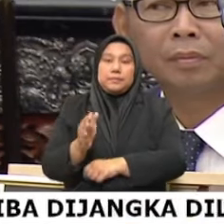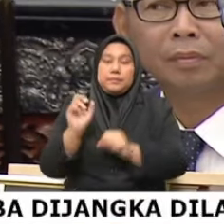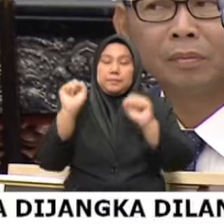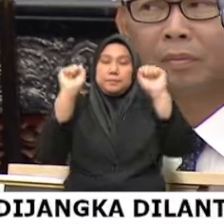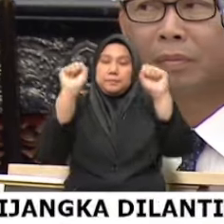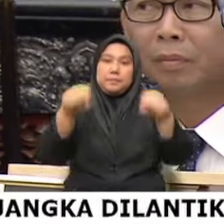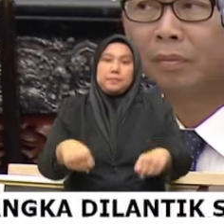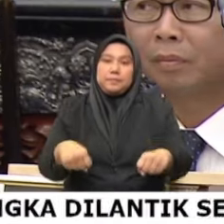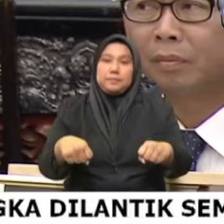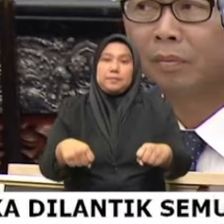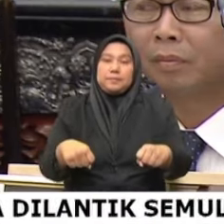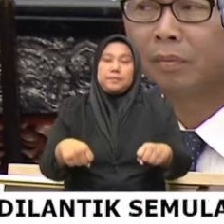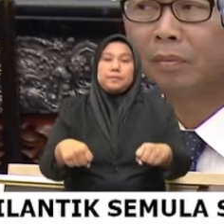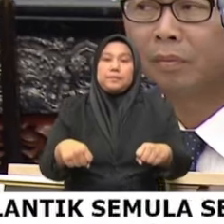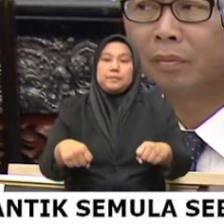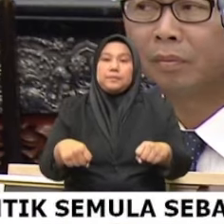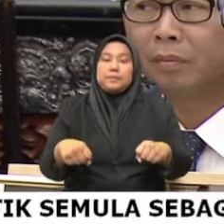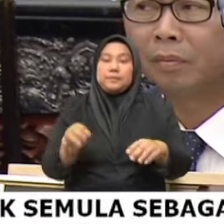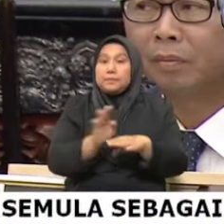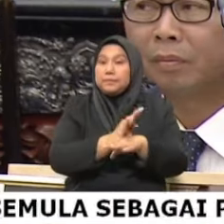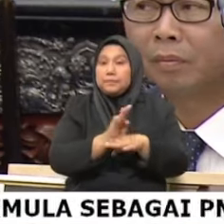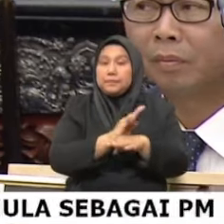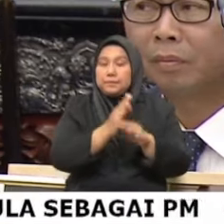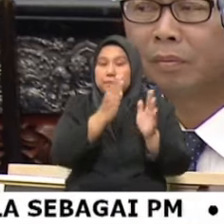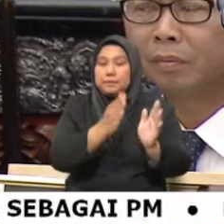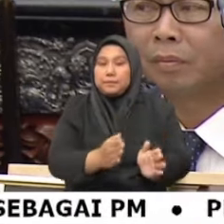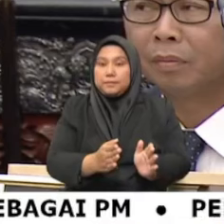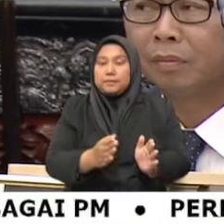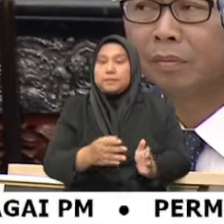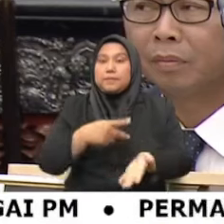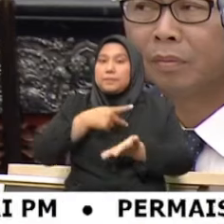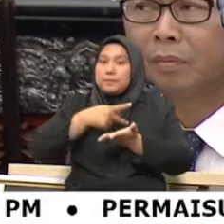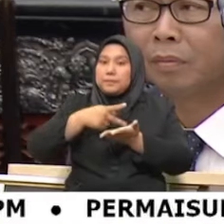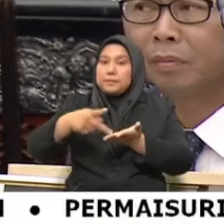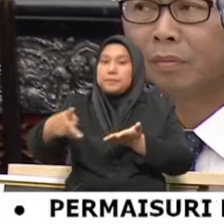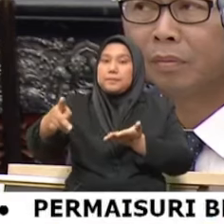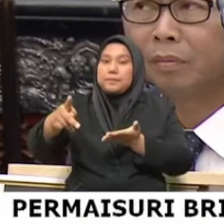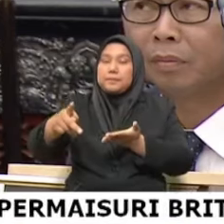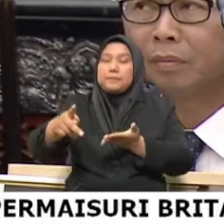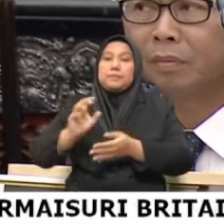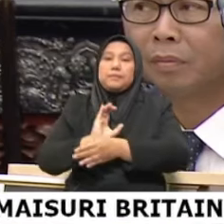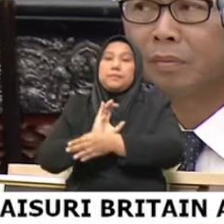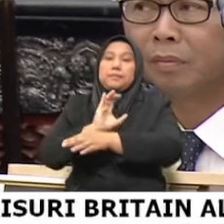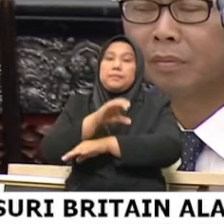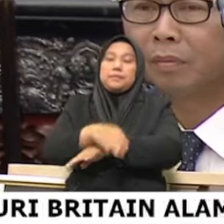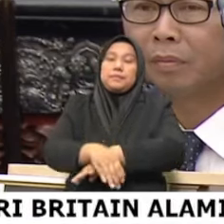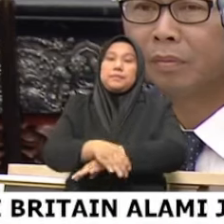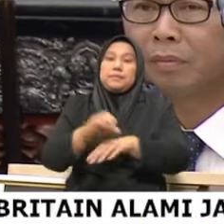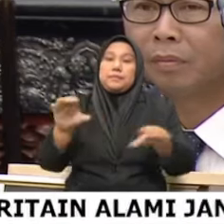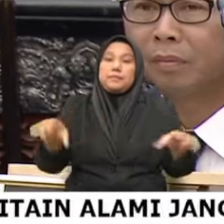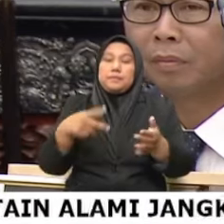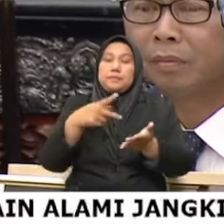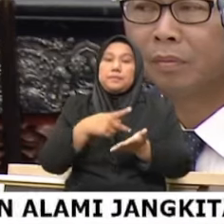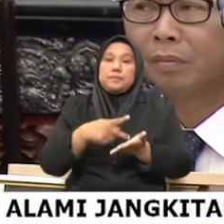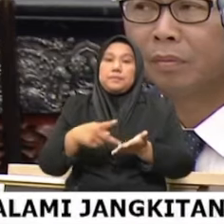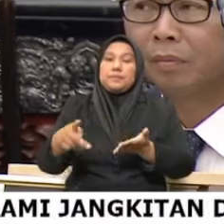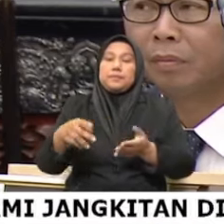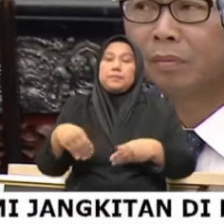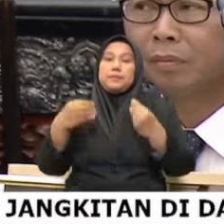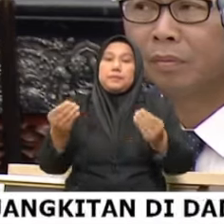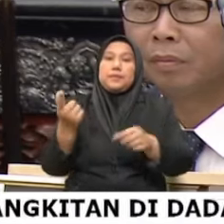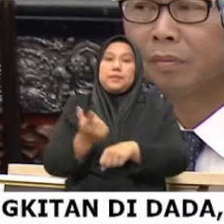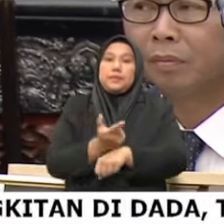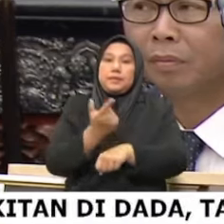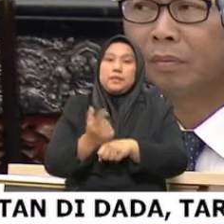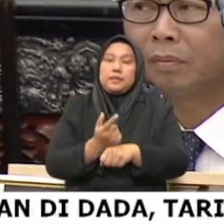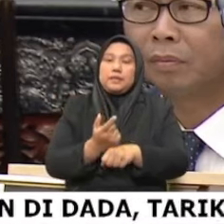menyebabkan pemain industri membayar ataupun terpaksa melakukan bayaran untuk memberikan latihan